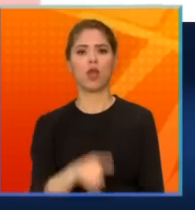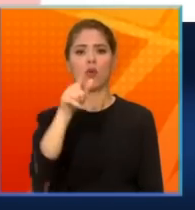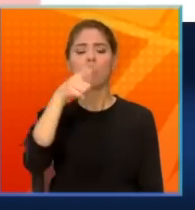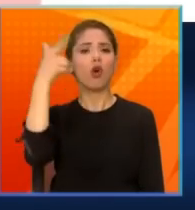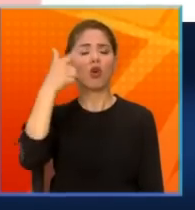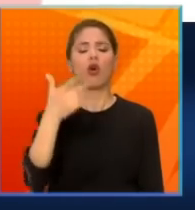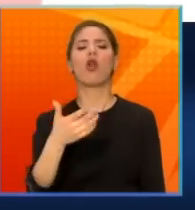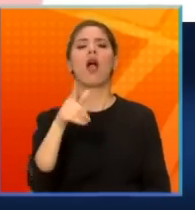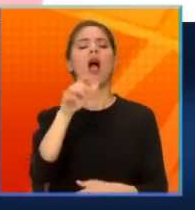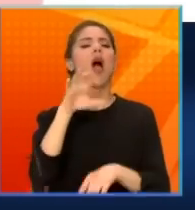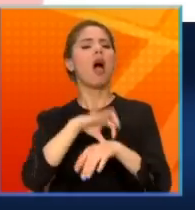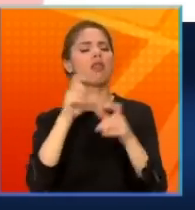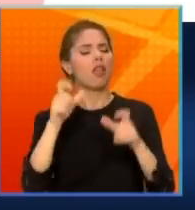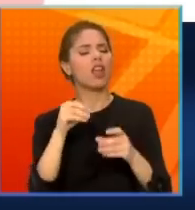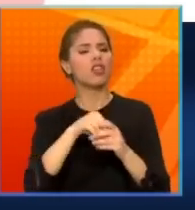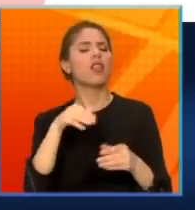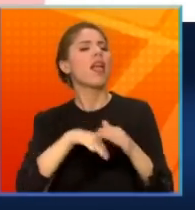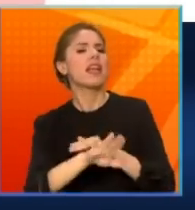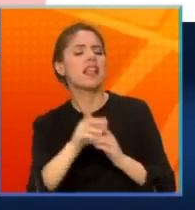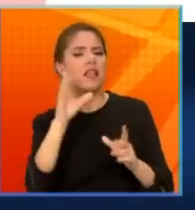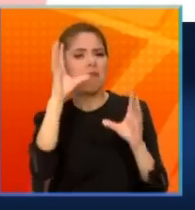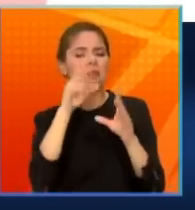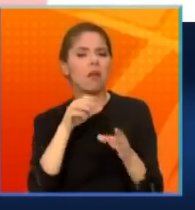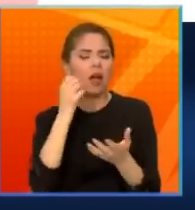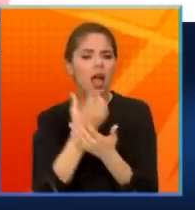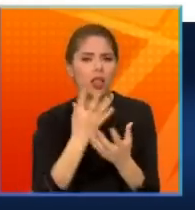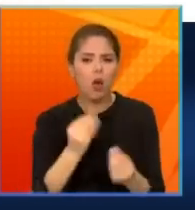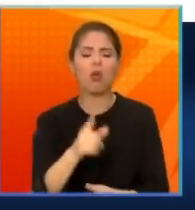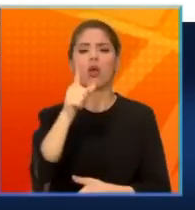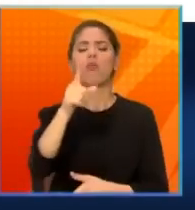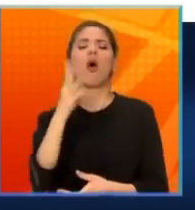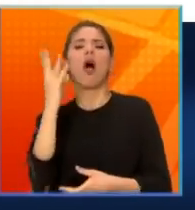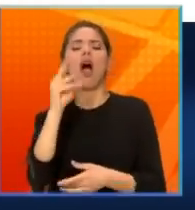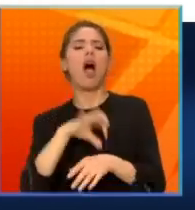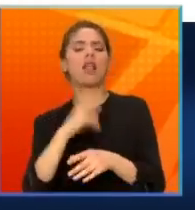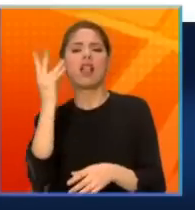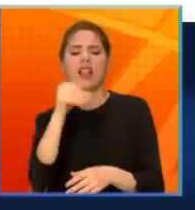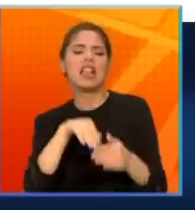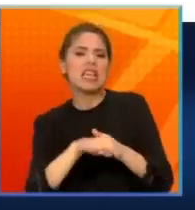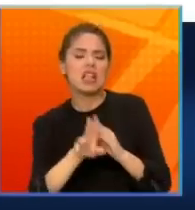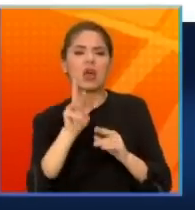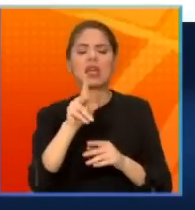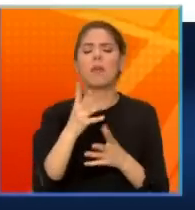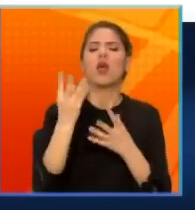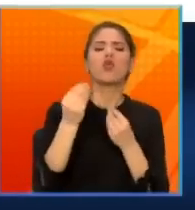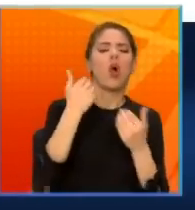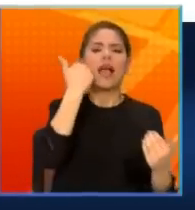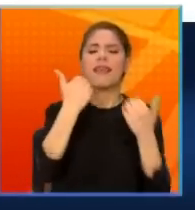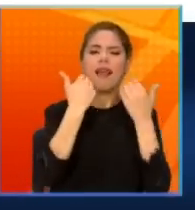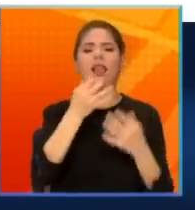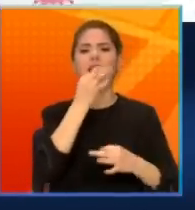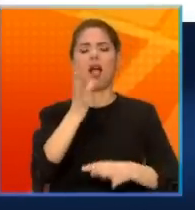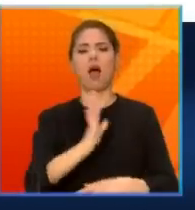Görüntü hastanede gizli çekildi. Bir doktor tanıdığımız söyledi. Vaka sayısı gizleniyor gibi daha pek çok asılsız